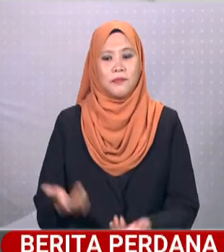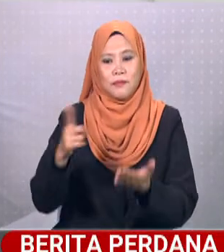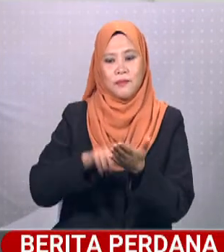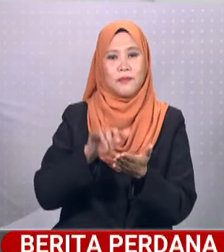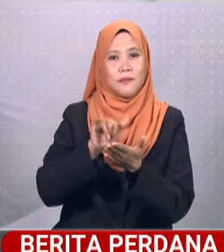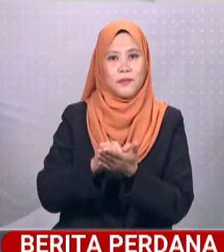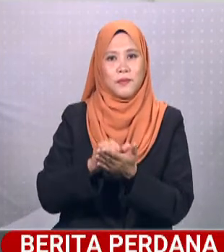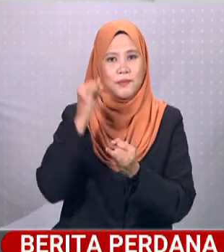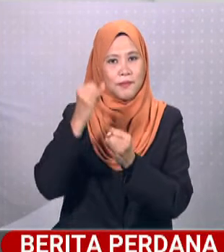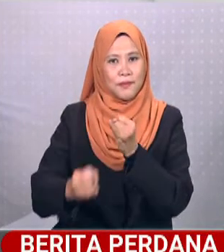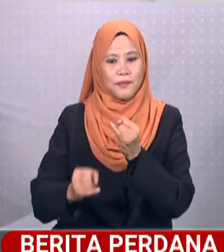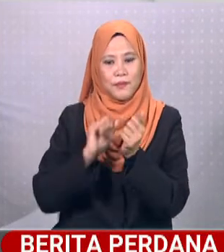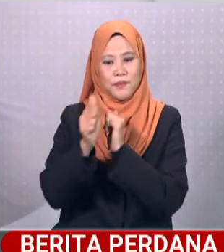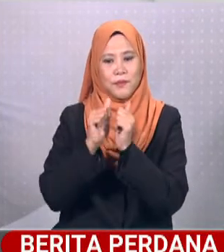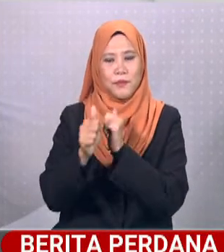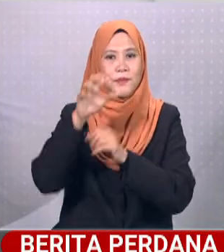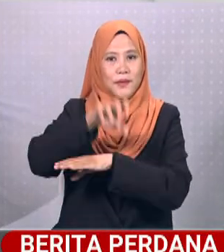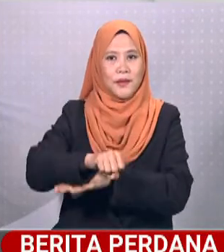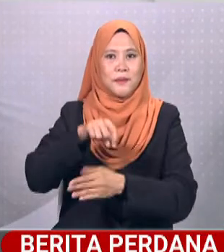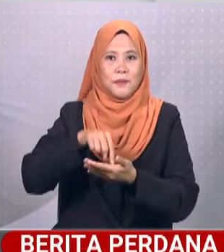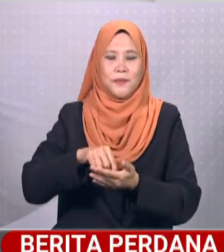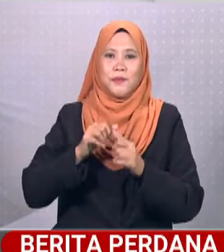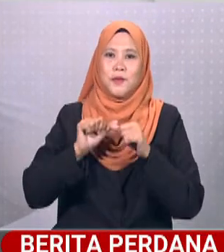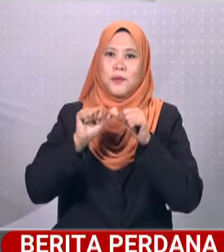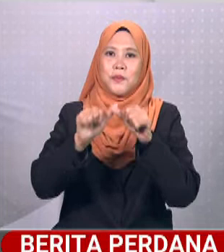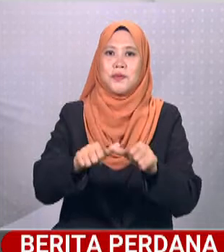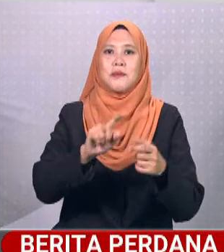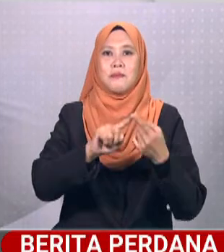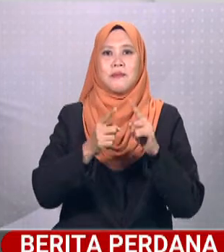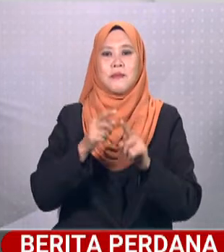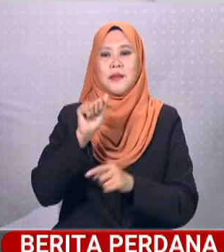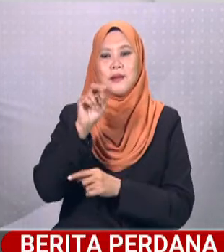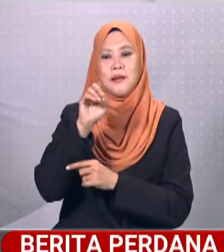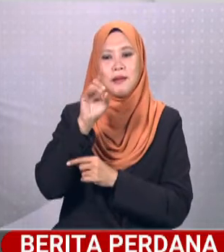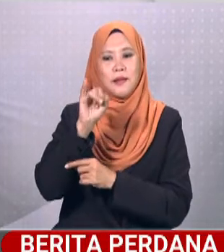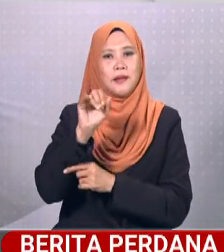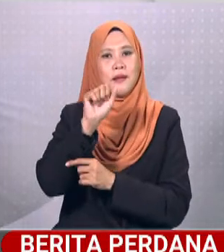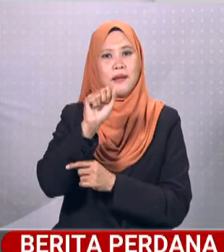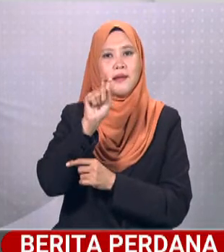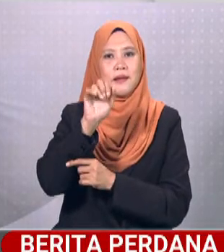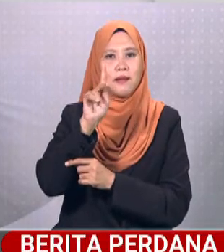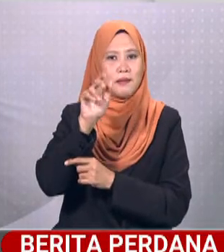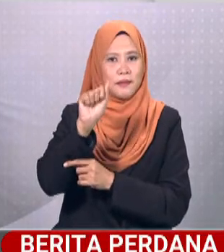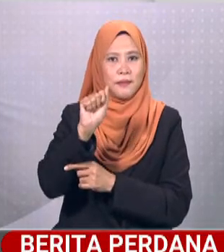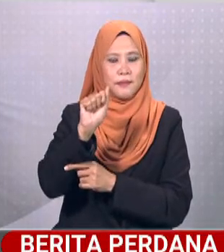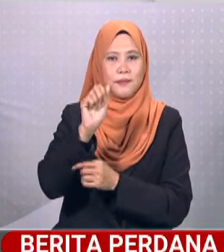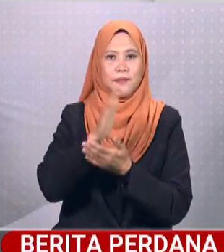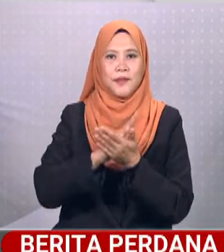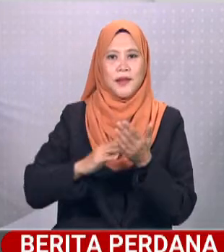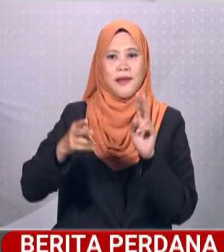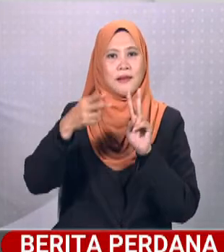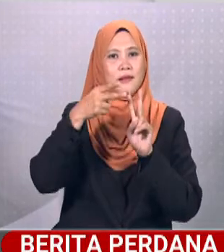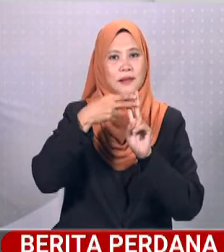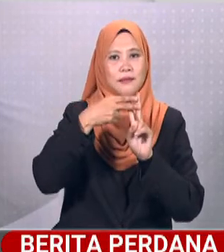Laporan itu tadi mengakhiri segmen sukan pada malam ini. Teruskan bersama dengan rakan penyampai Andy dan juga Atika untuk segmen seterusnya iaitu segmen